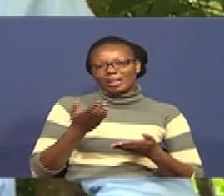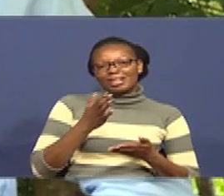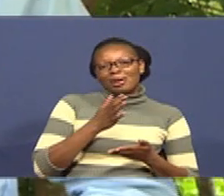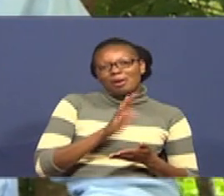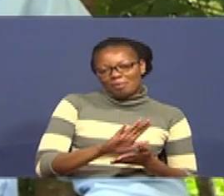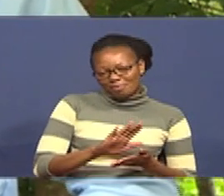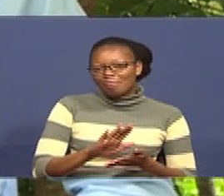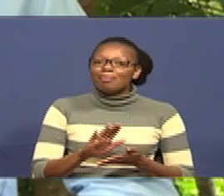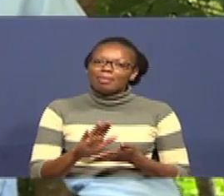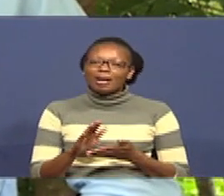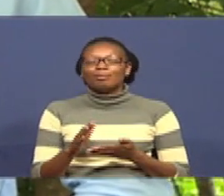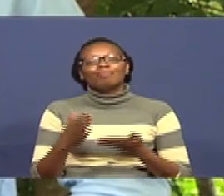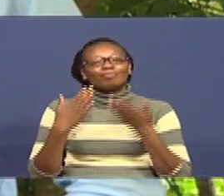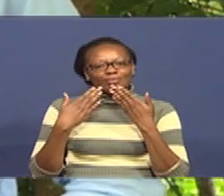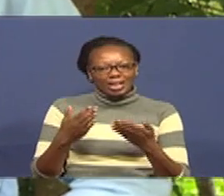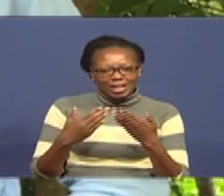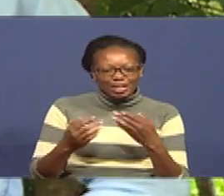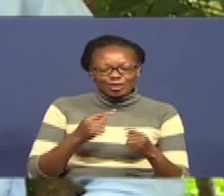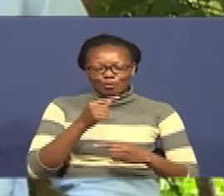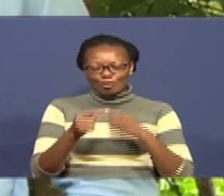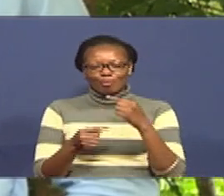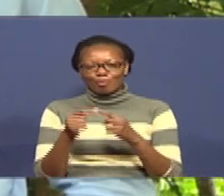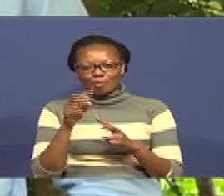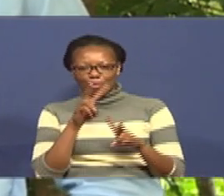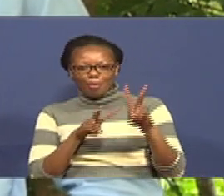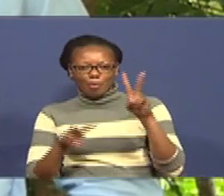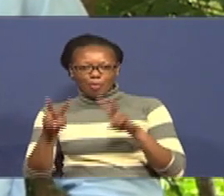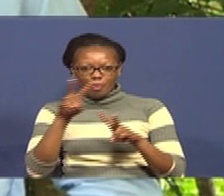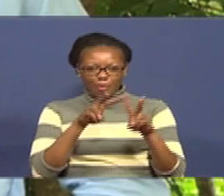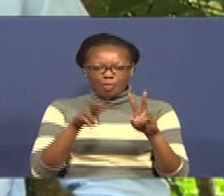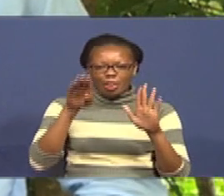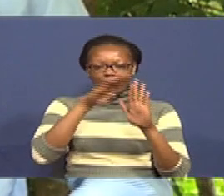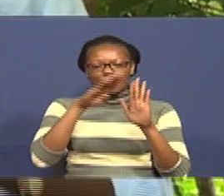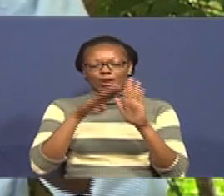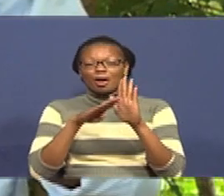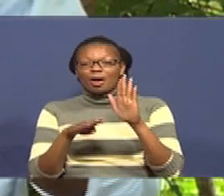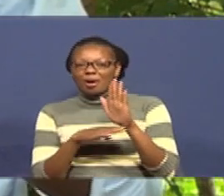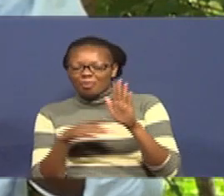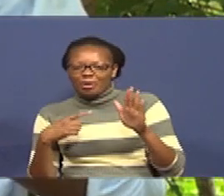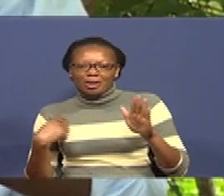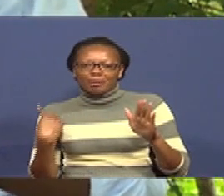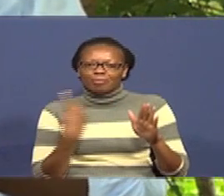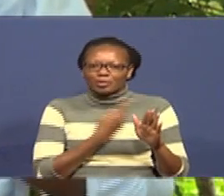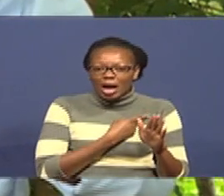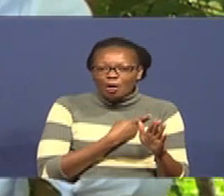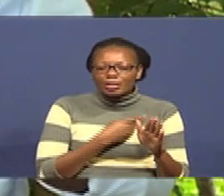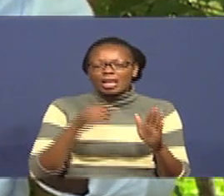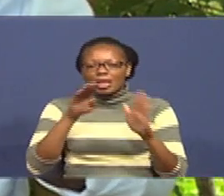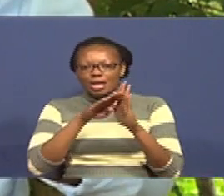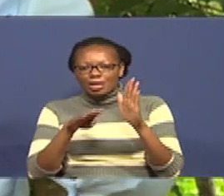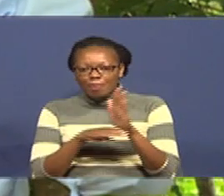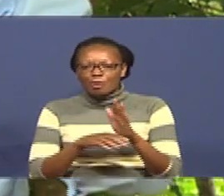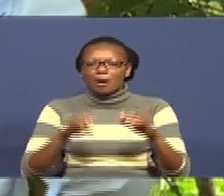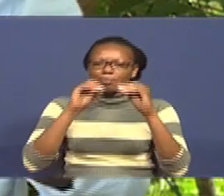Karibu tena mpenzi mtazamaji wa KBC Channel 1. Na asante kuendelea kutazama kipindi chako cha Mkulima.